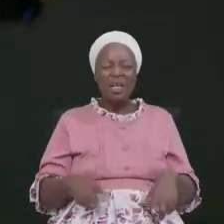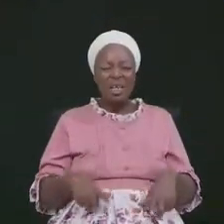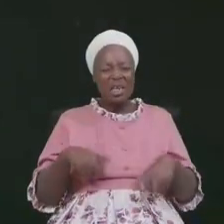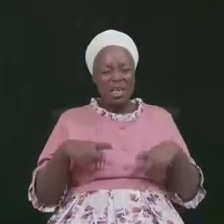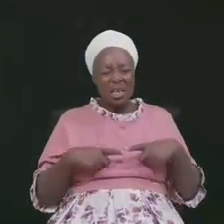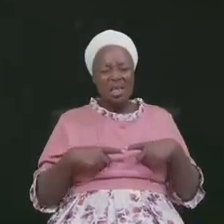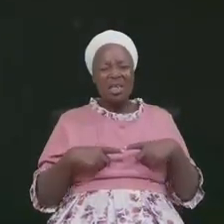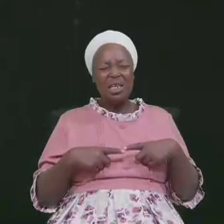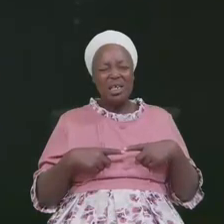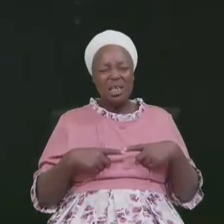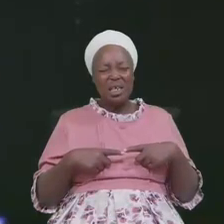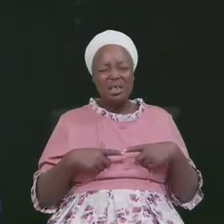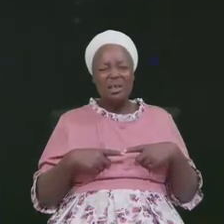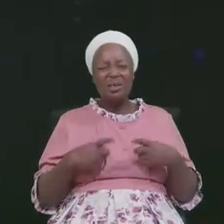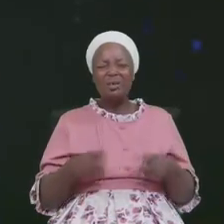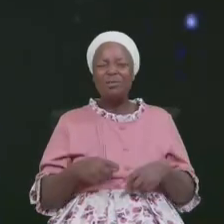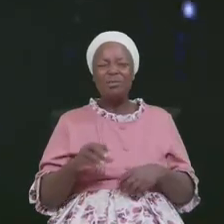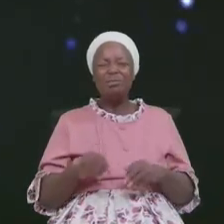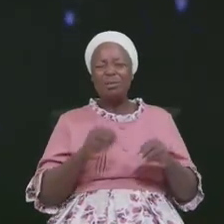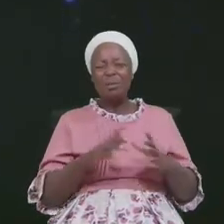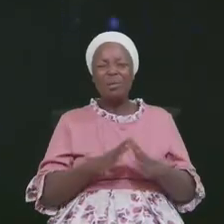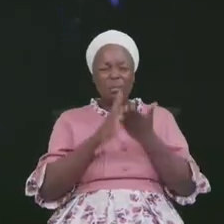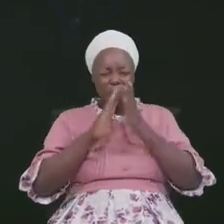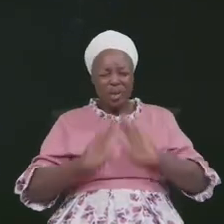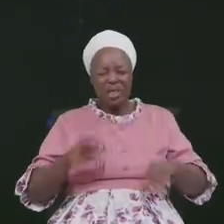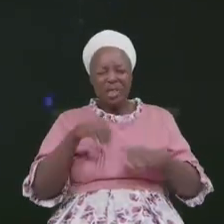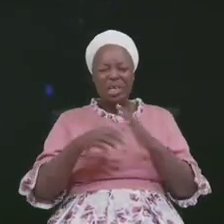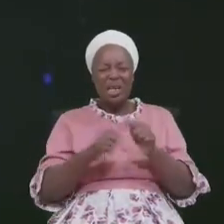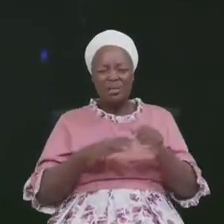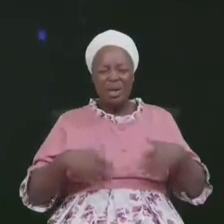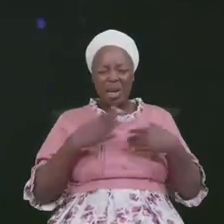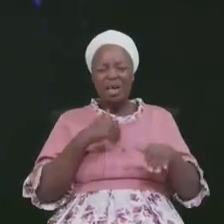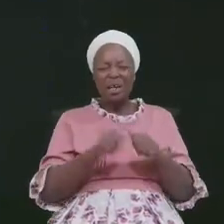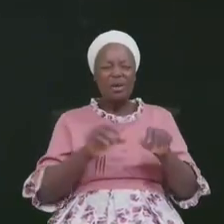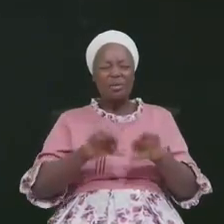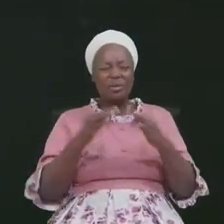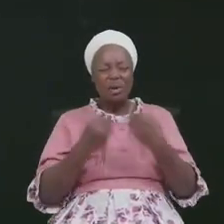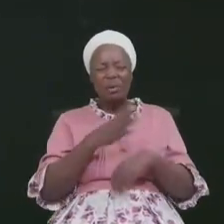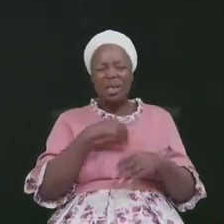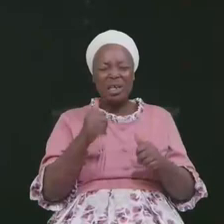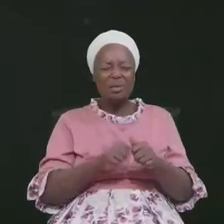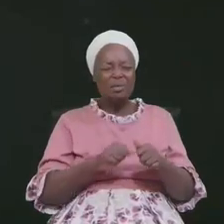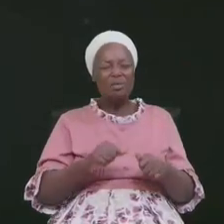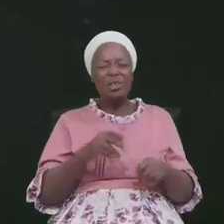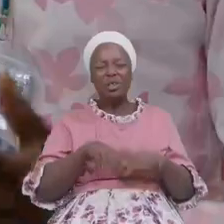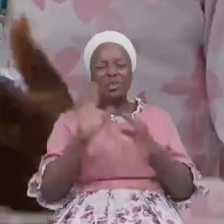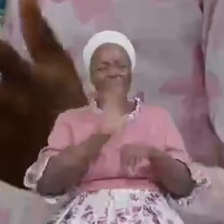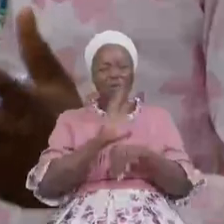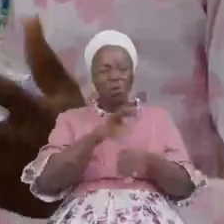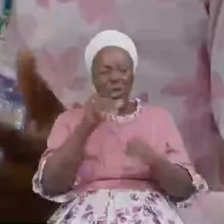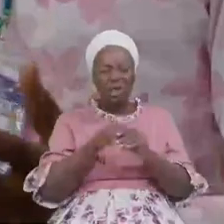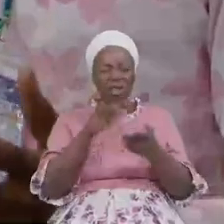vie grand dans chaque cœur, dans chaque famille, dans chaque vie et dans ton église au nom de Jésus.